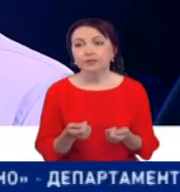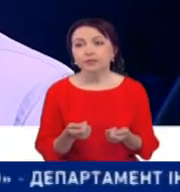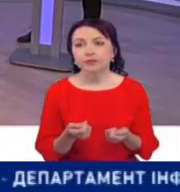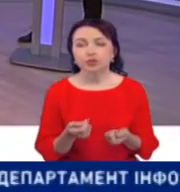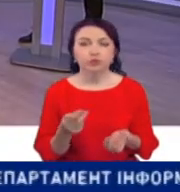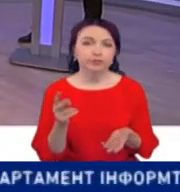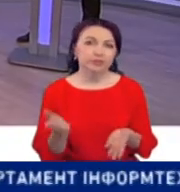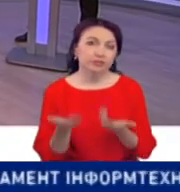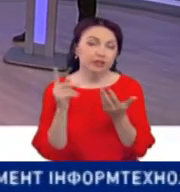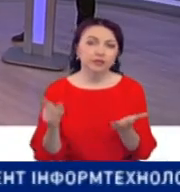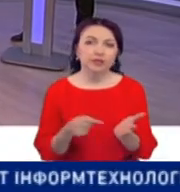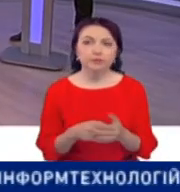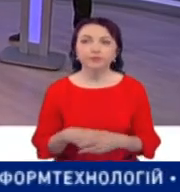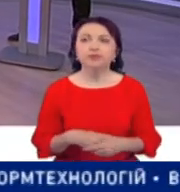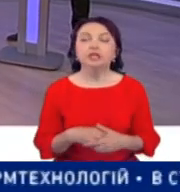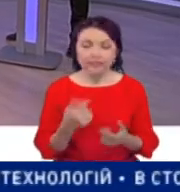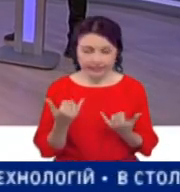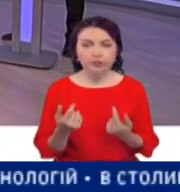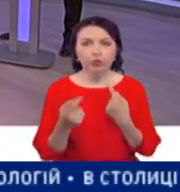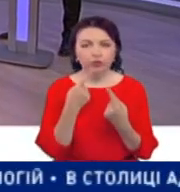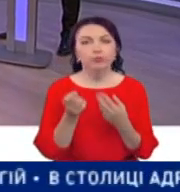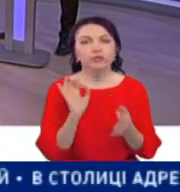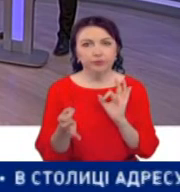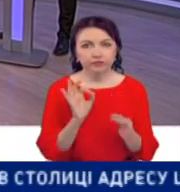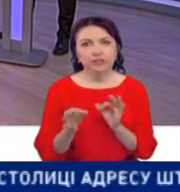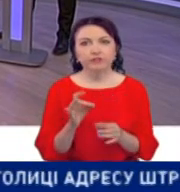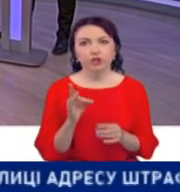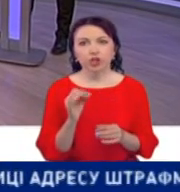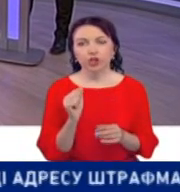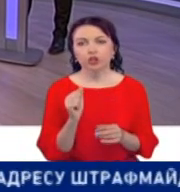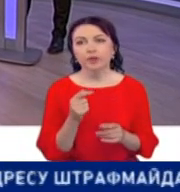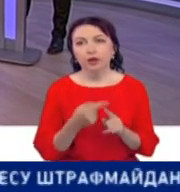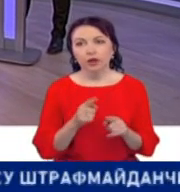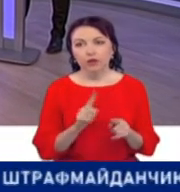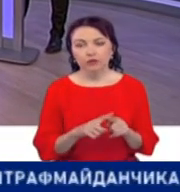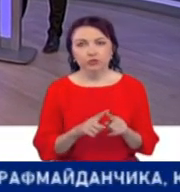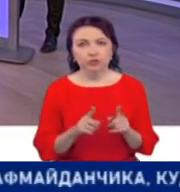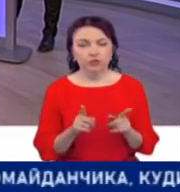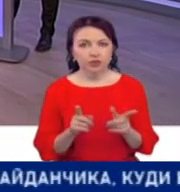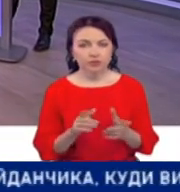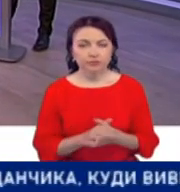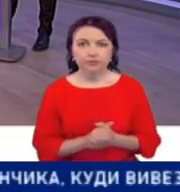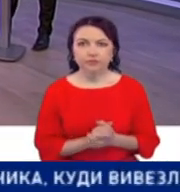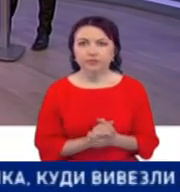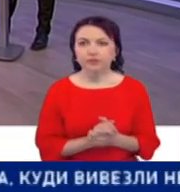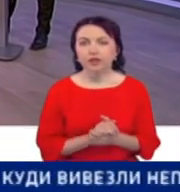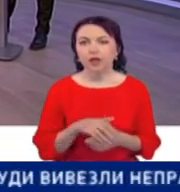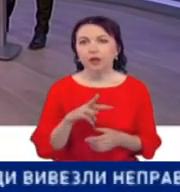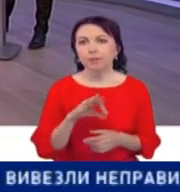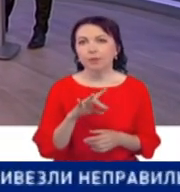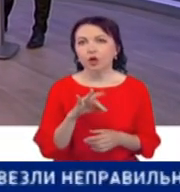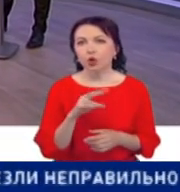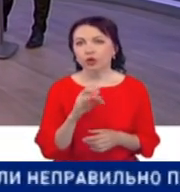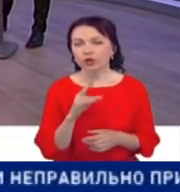якісь питання. Про справедливі речі ми зараз поговоримо. Все ж таки, давайте, щоб крапку якусь таку поставити. Оце розведення військ, про що і пан Мироненко говорив,